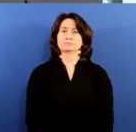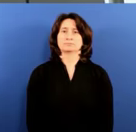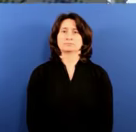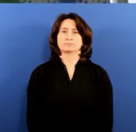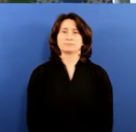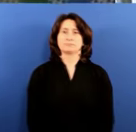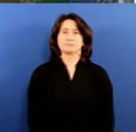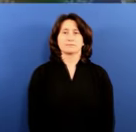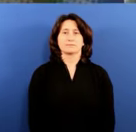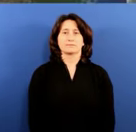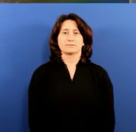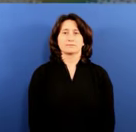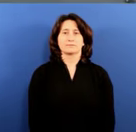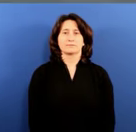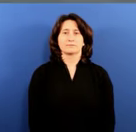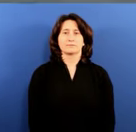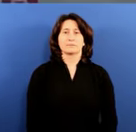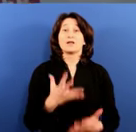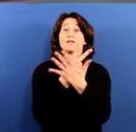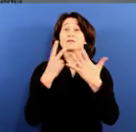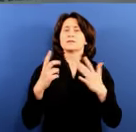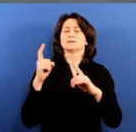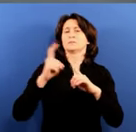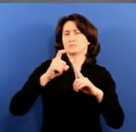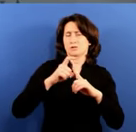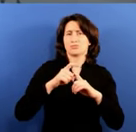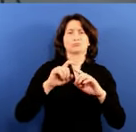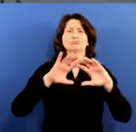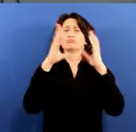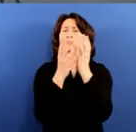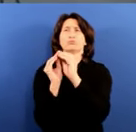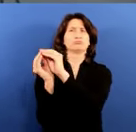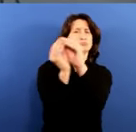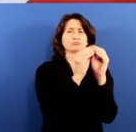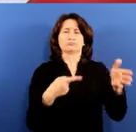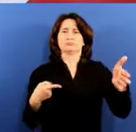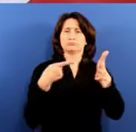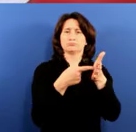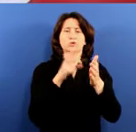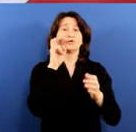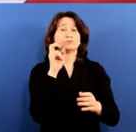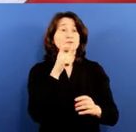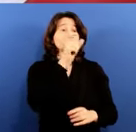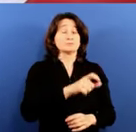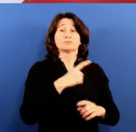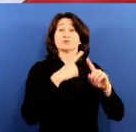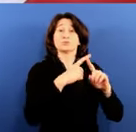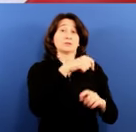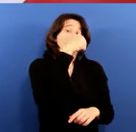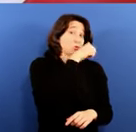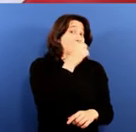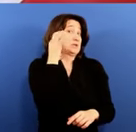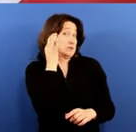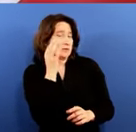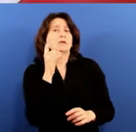sentsibilizatzeko. Homofobiarik ez, noala homofobia, izenburuarekin ekimen honen aurteko ardatza kirola izango da.